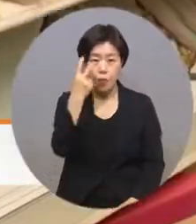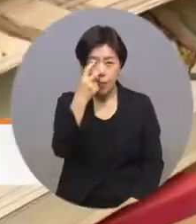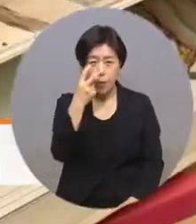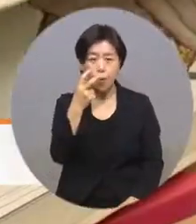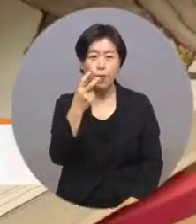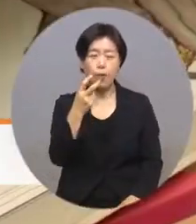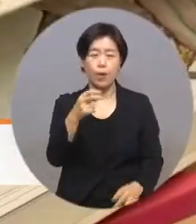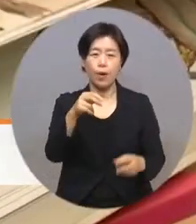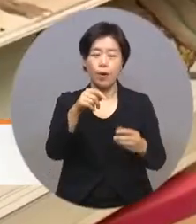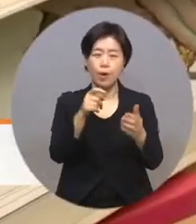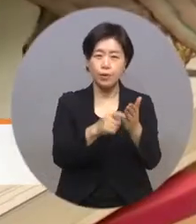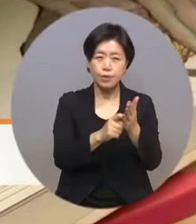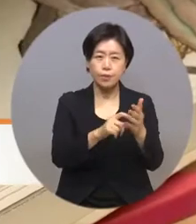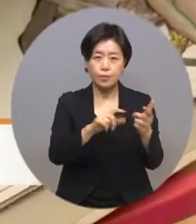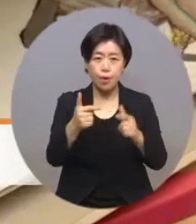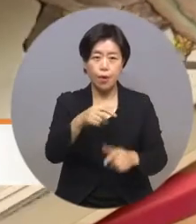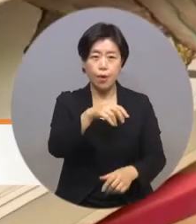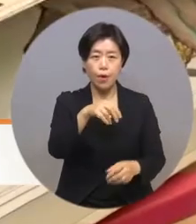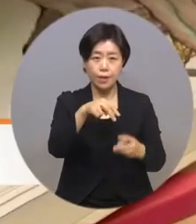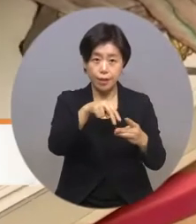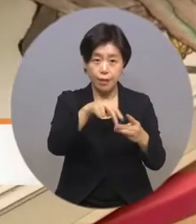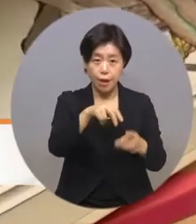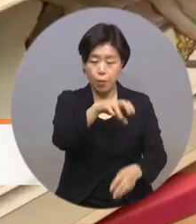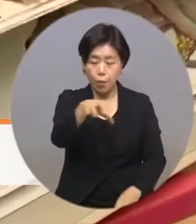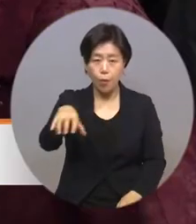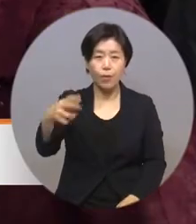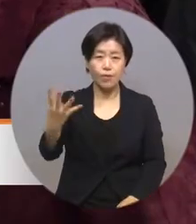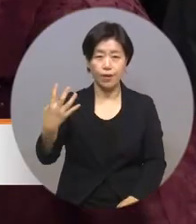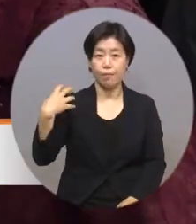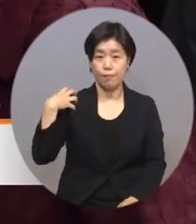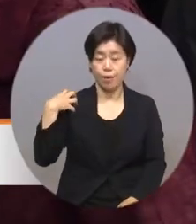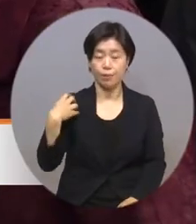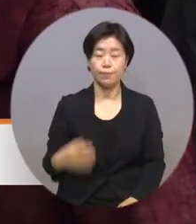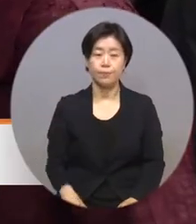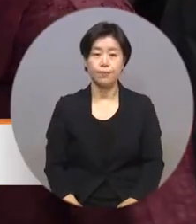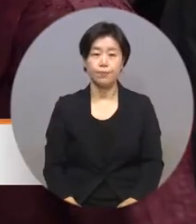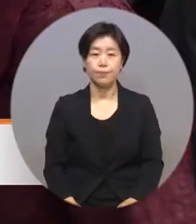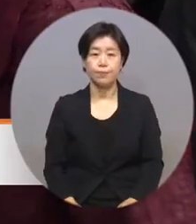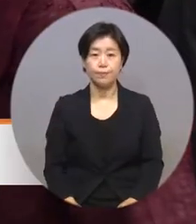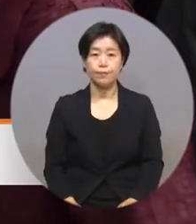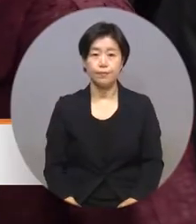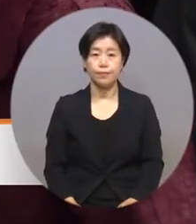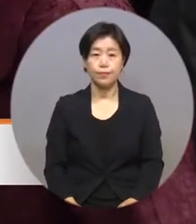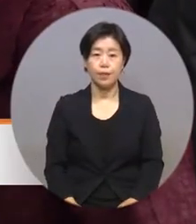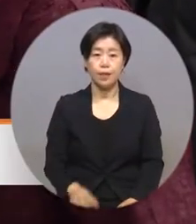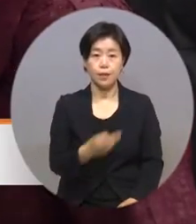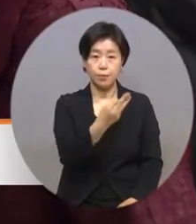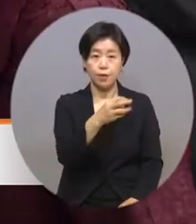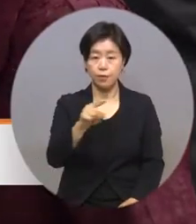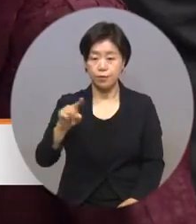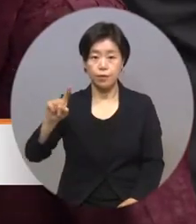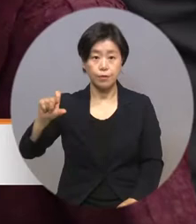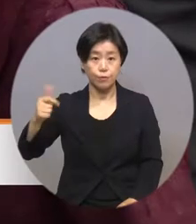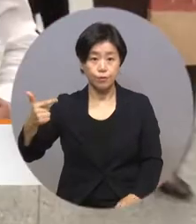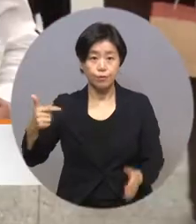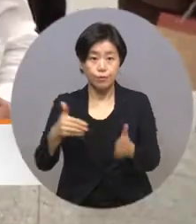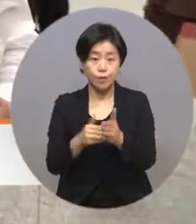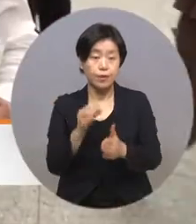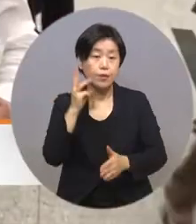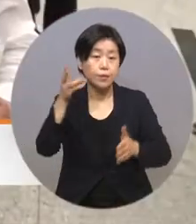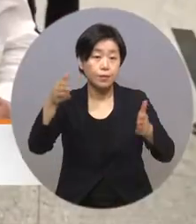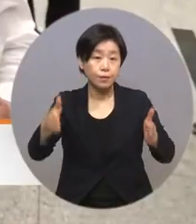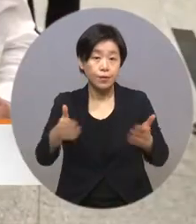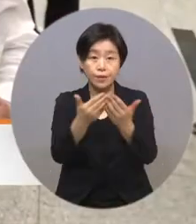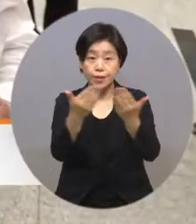응급사업 수행기관 4개의 기관이 주관했으며 원주시가 주최했습니다. 13일부터 16일까지 3일간